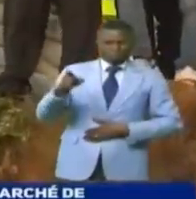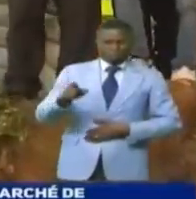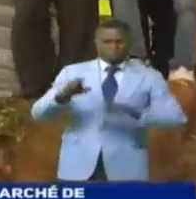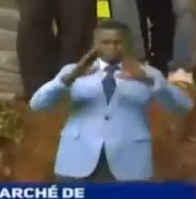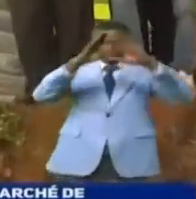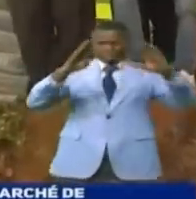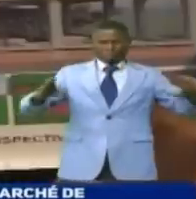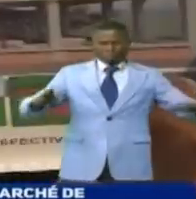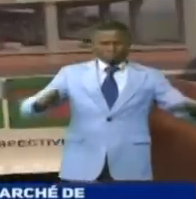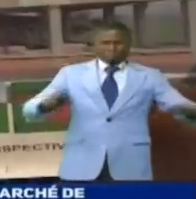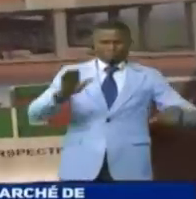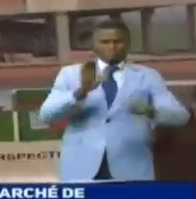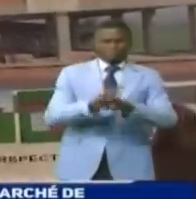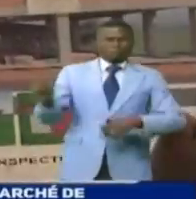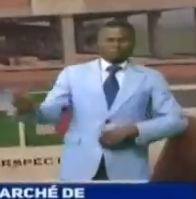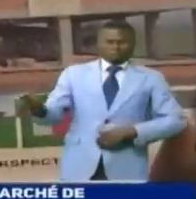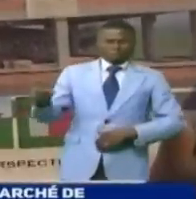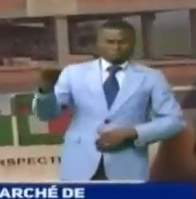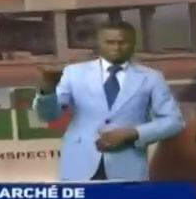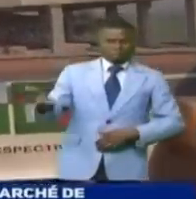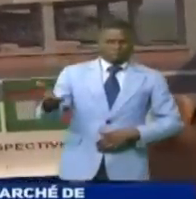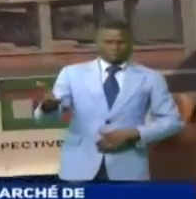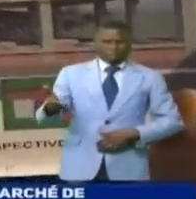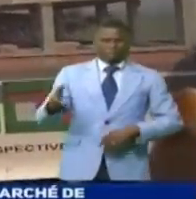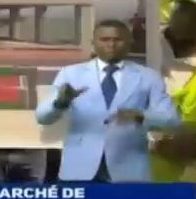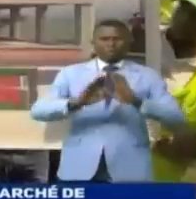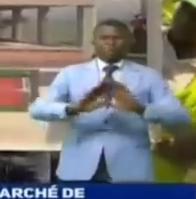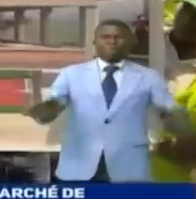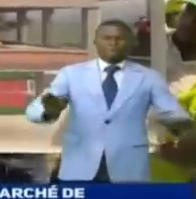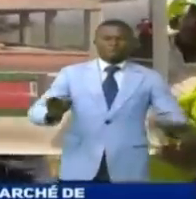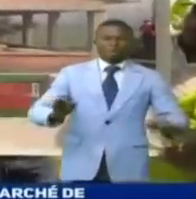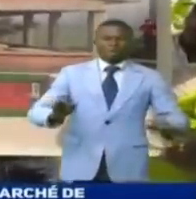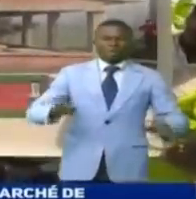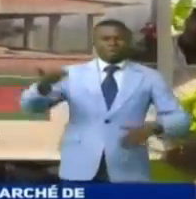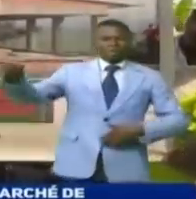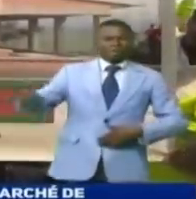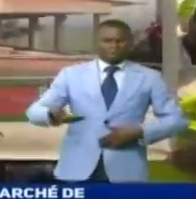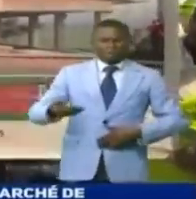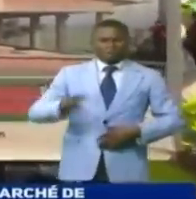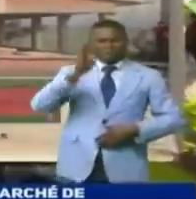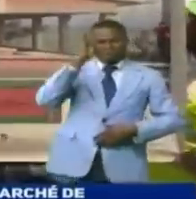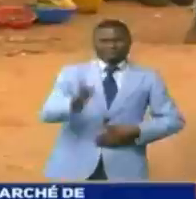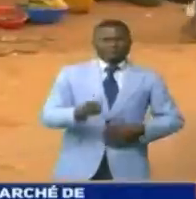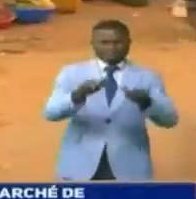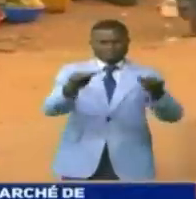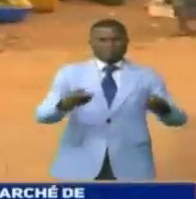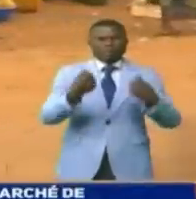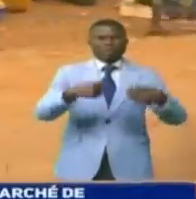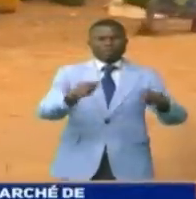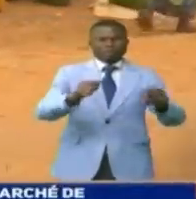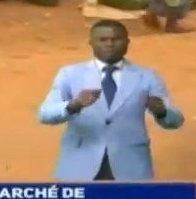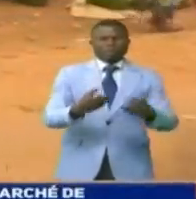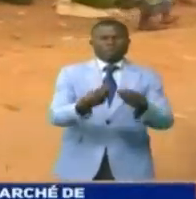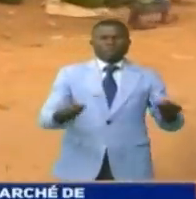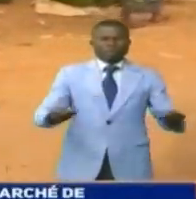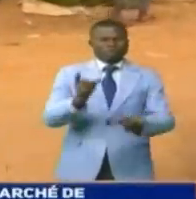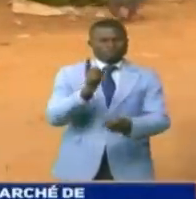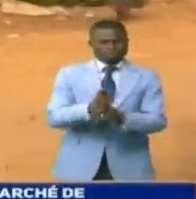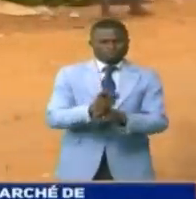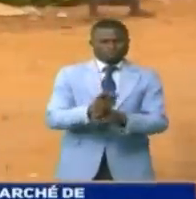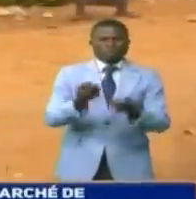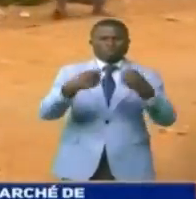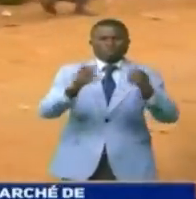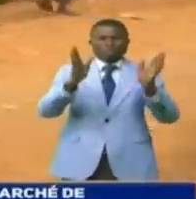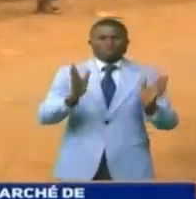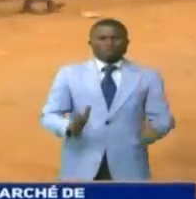bâtiment avec des installations sanitaires et d'une capacité d'accueil de plus de 400 places résout le problème de ces